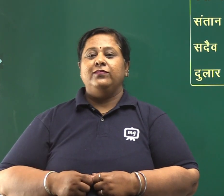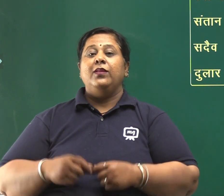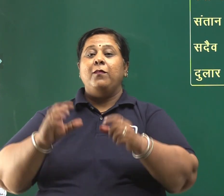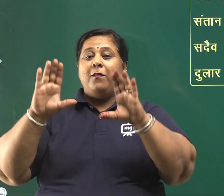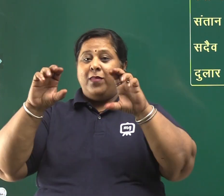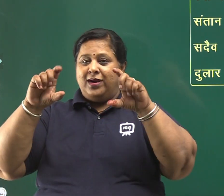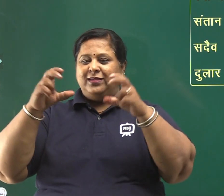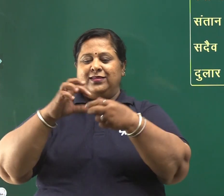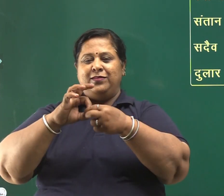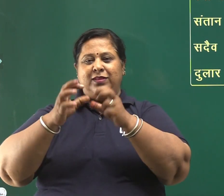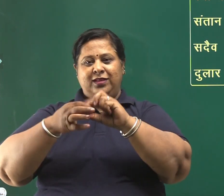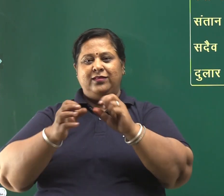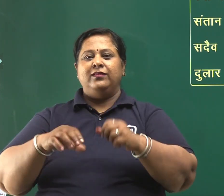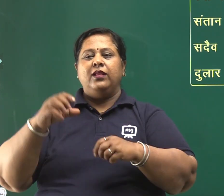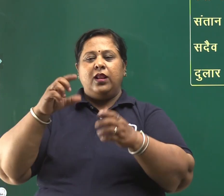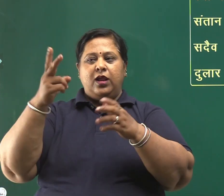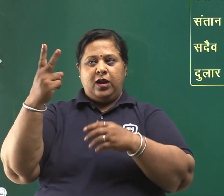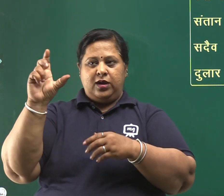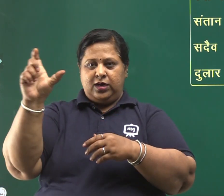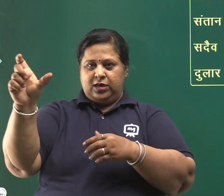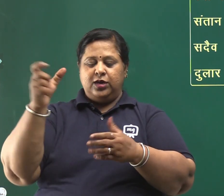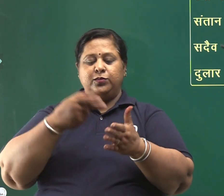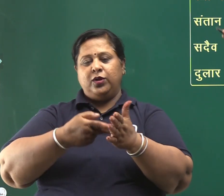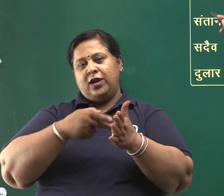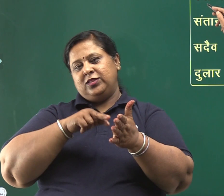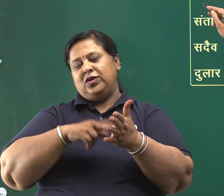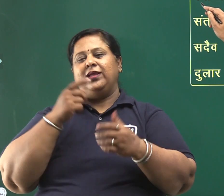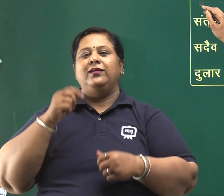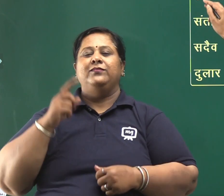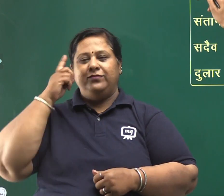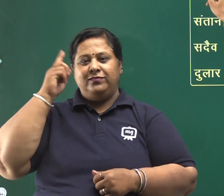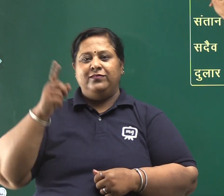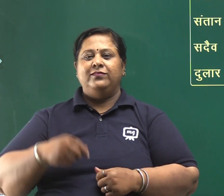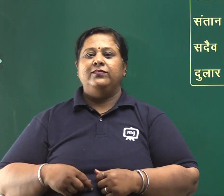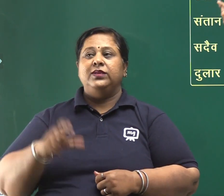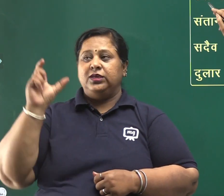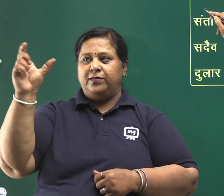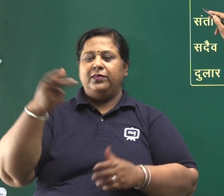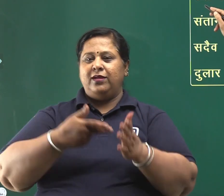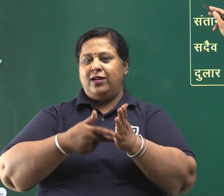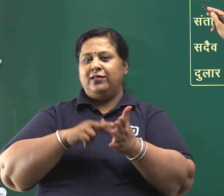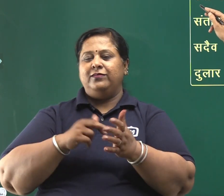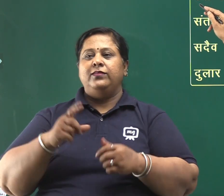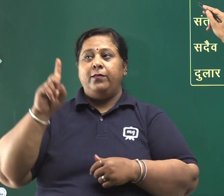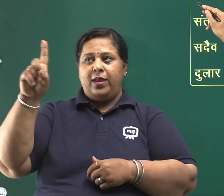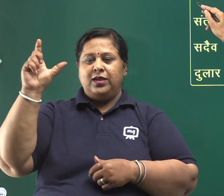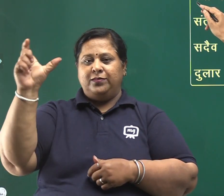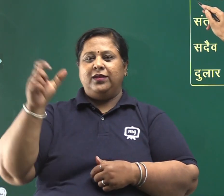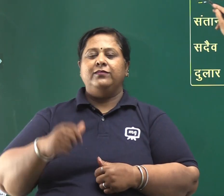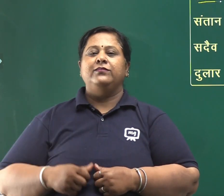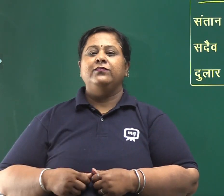से संबंधित कठिन शब्दों के अर्थ जानेंगे। शब्दार्थ। पहला शब्द